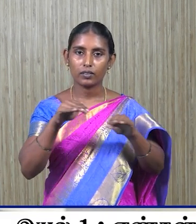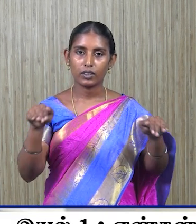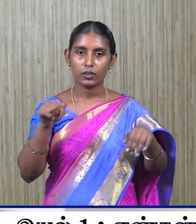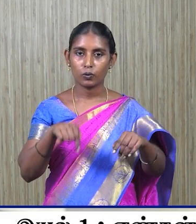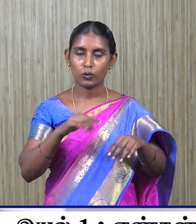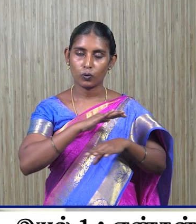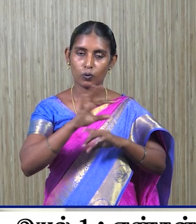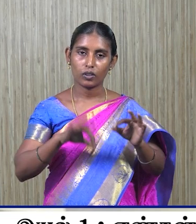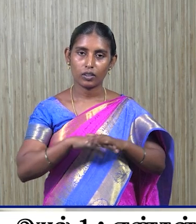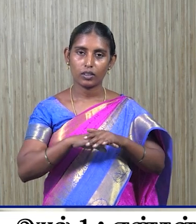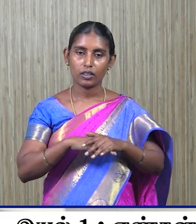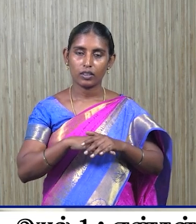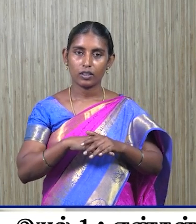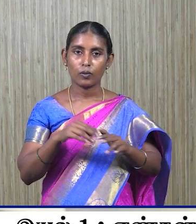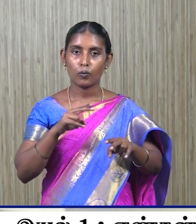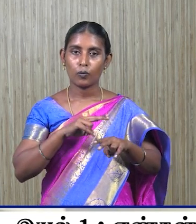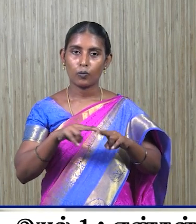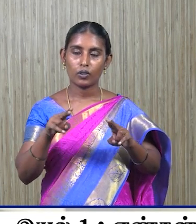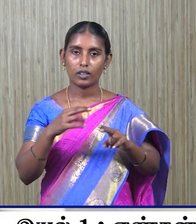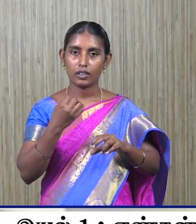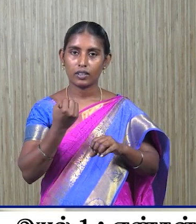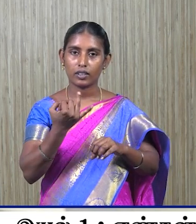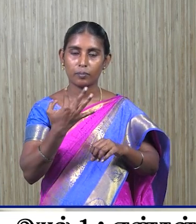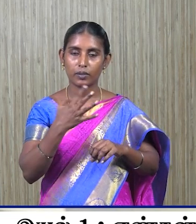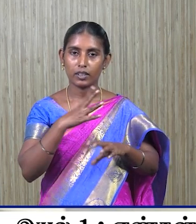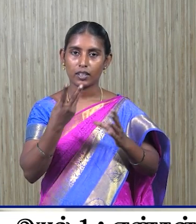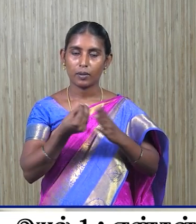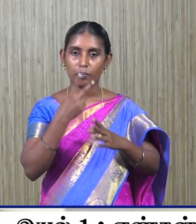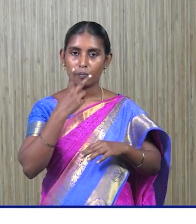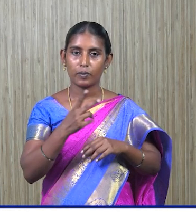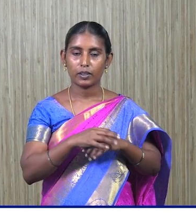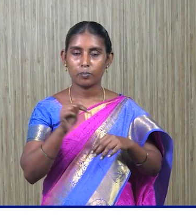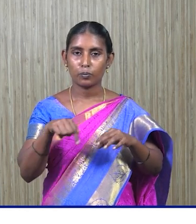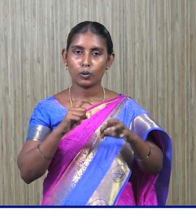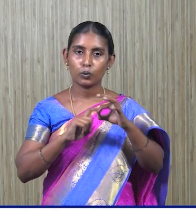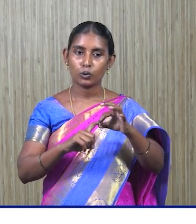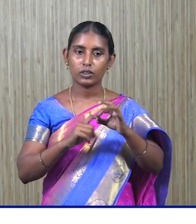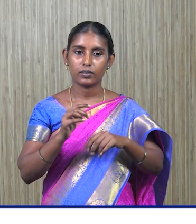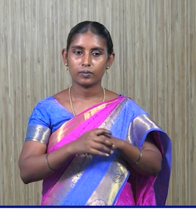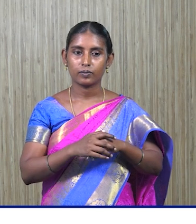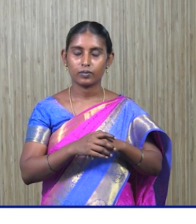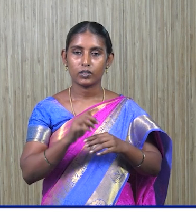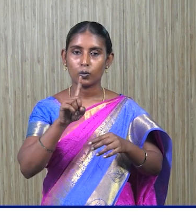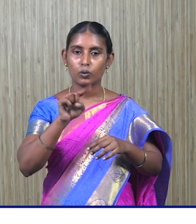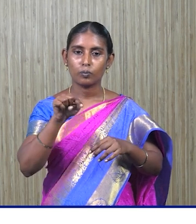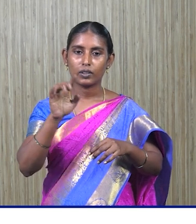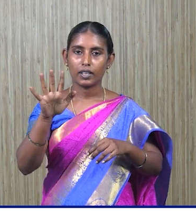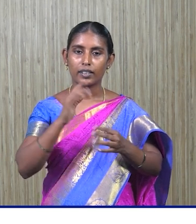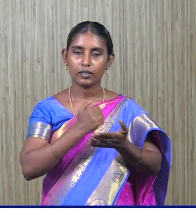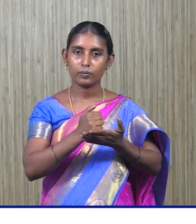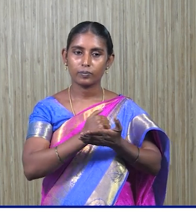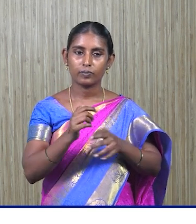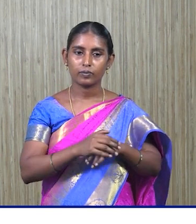எண்கள்னா என்ன, முழு எண்களின் பண்புகள் என்னங்கிறத பற்றி பார்த்தோம். இப்போ உங்களிடம் சில மதிப்பீடு வினாக்கள். கேள்வி 1, பயிற்சி 1.5.